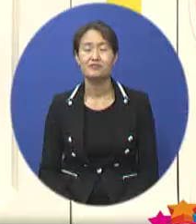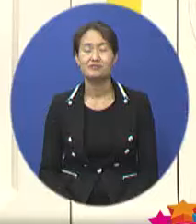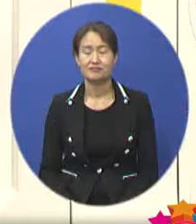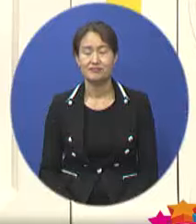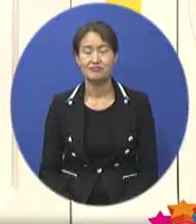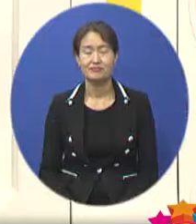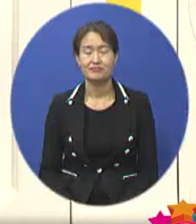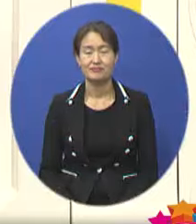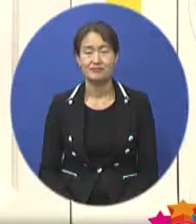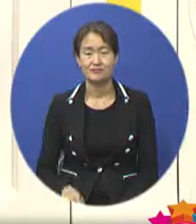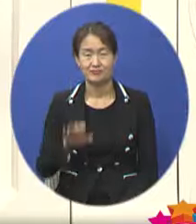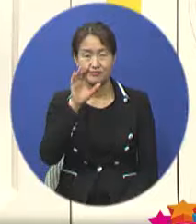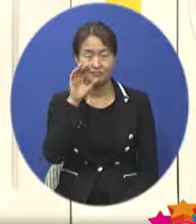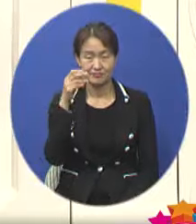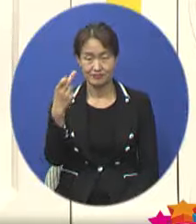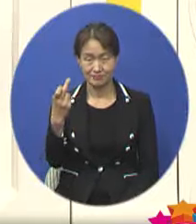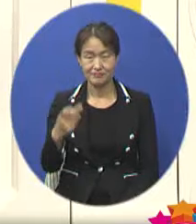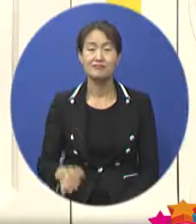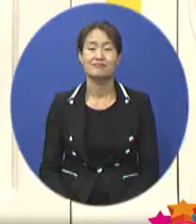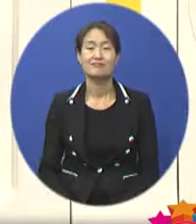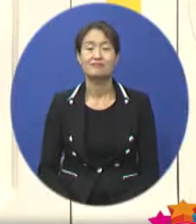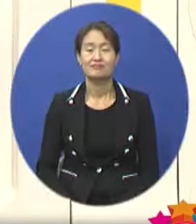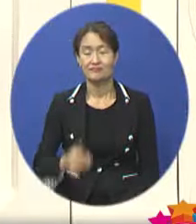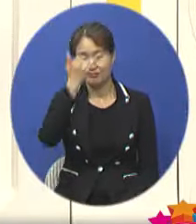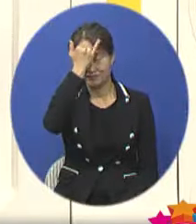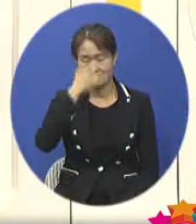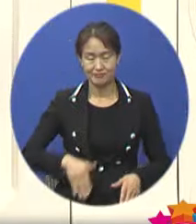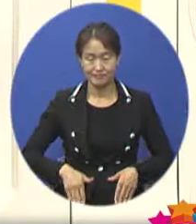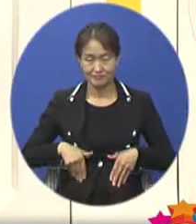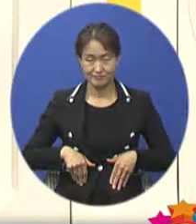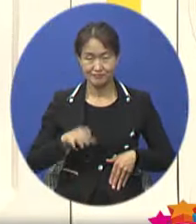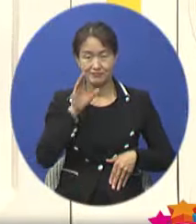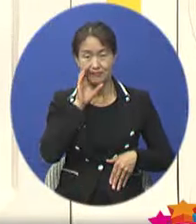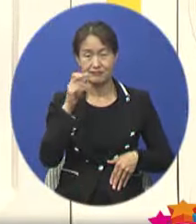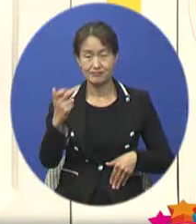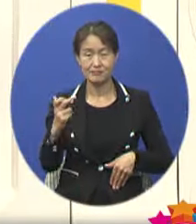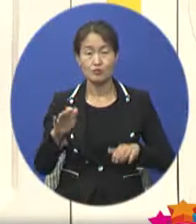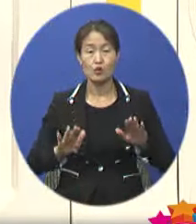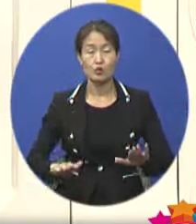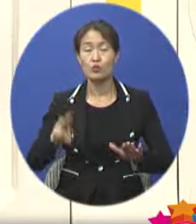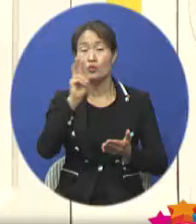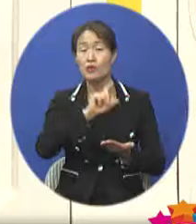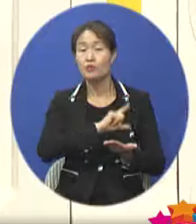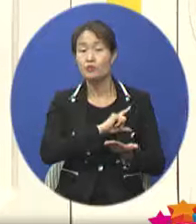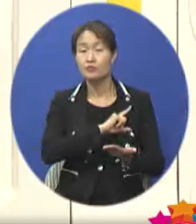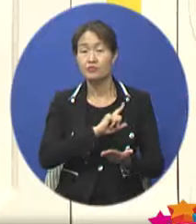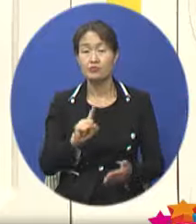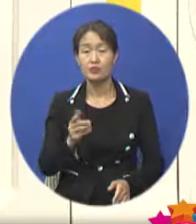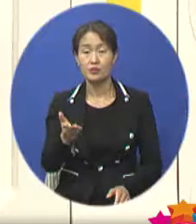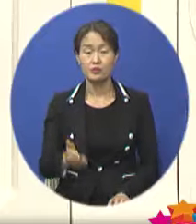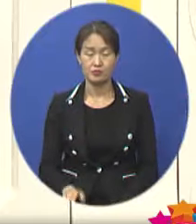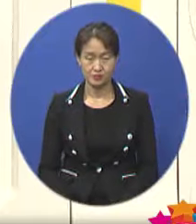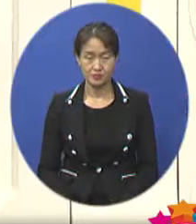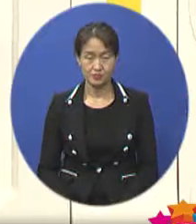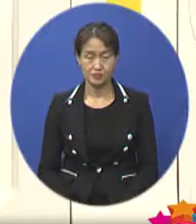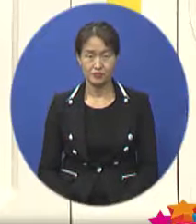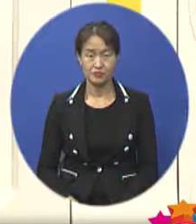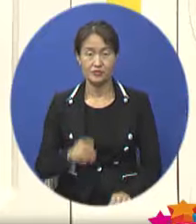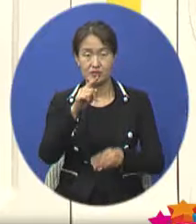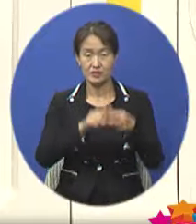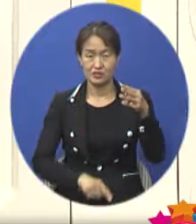예. 어, 충남 아산. 아산. 아산, 충남 예. 아산. 예, 예. 예. 자, 오늘 불러주실 노래는요? 신우